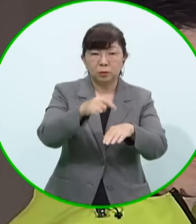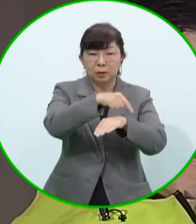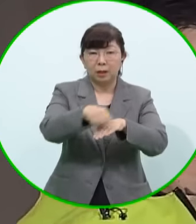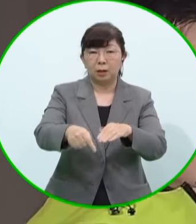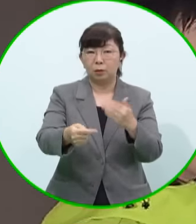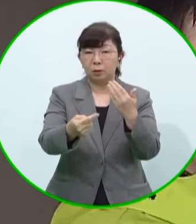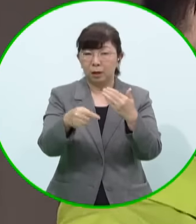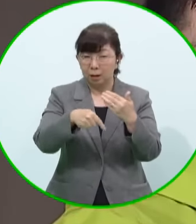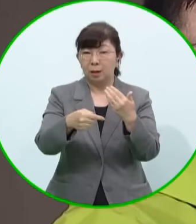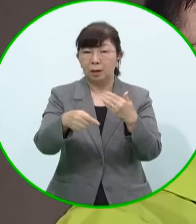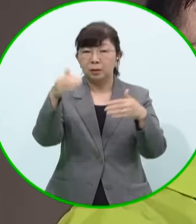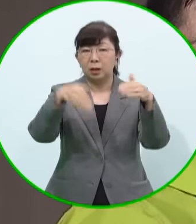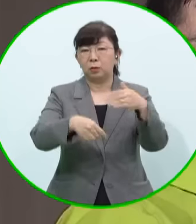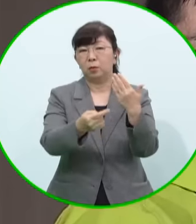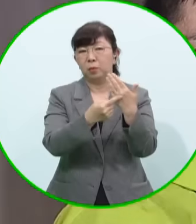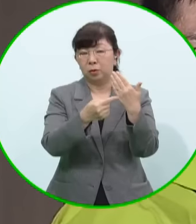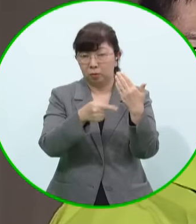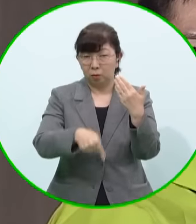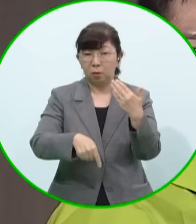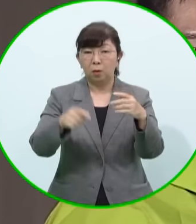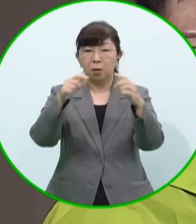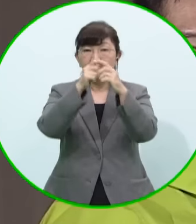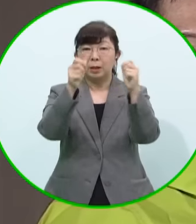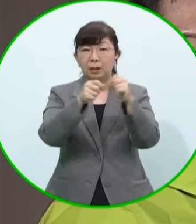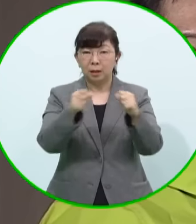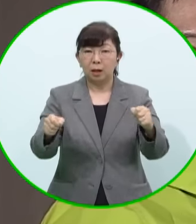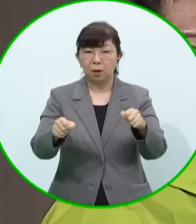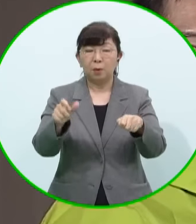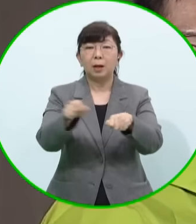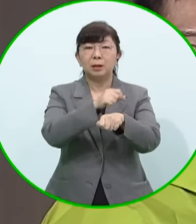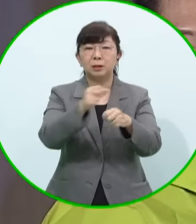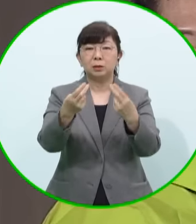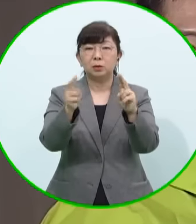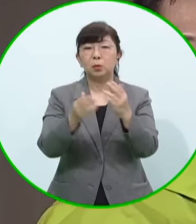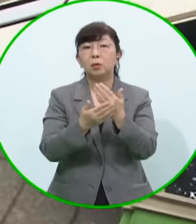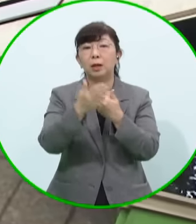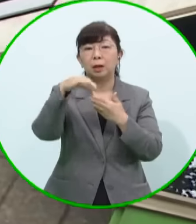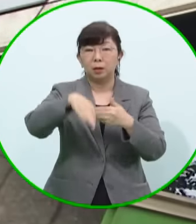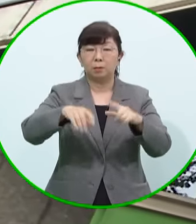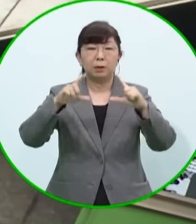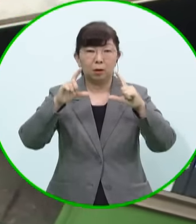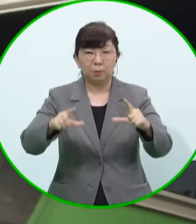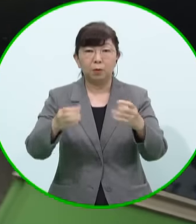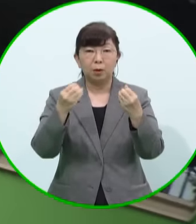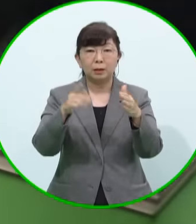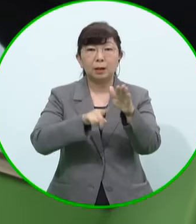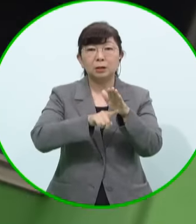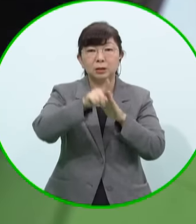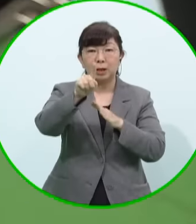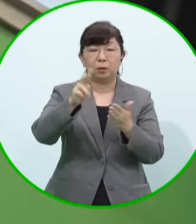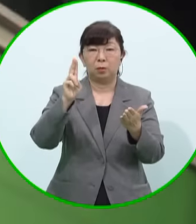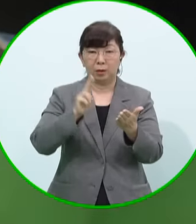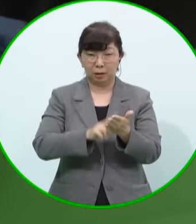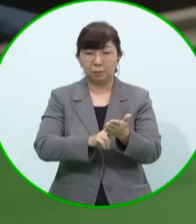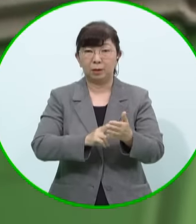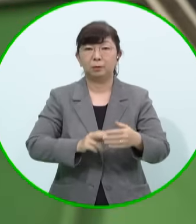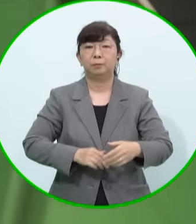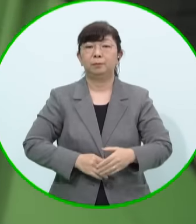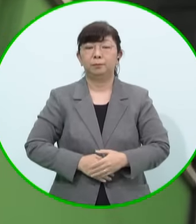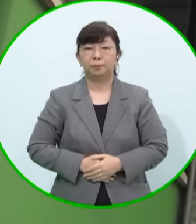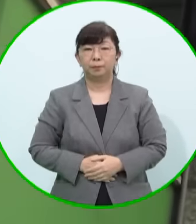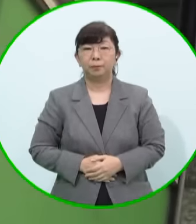争点で東海表は来月1日の臨時党大会で行われ新しい代表が選出されます